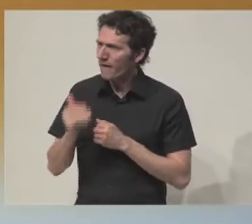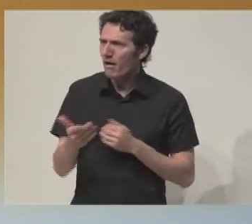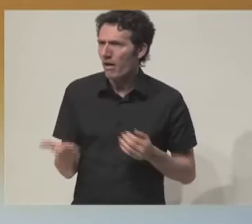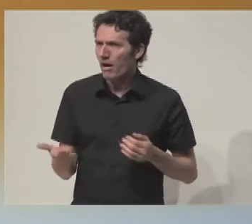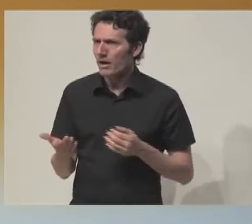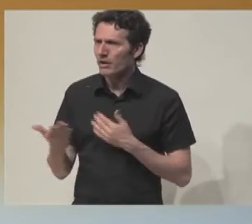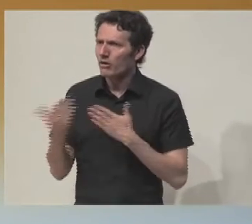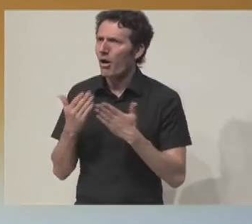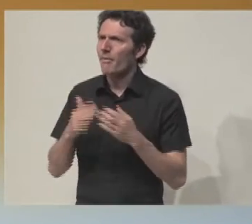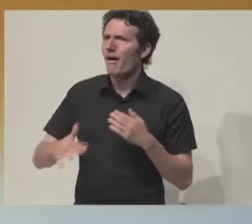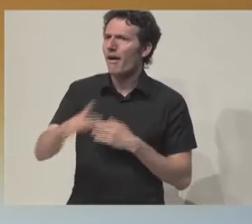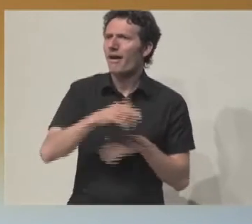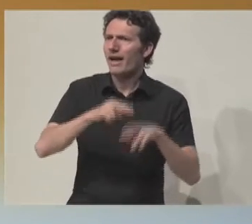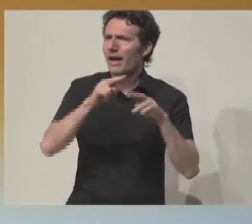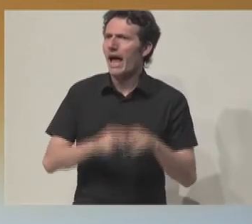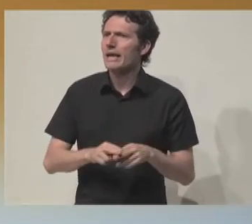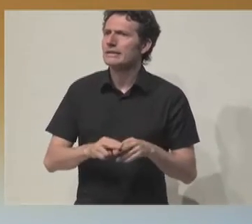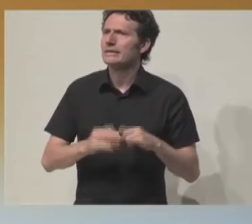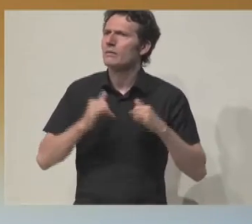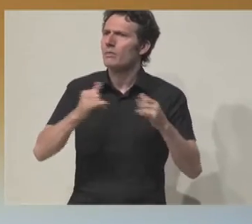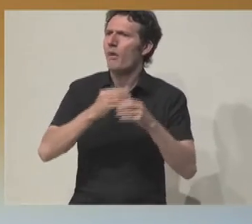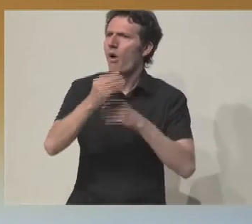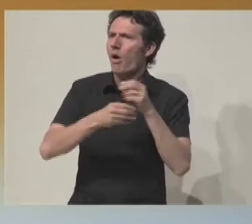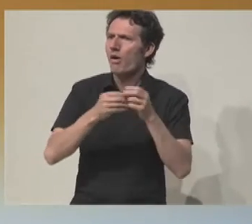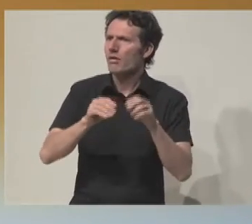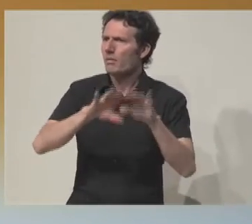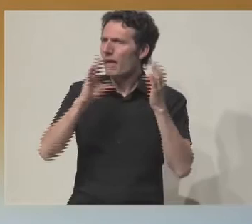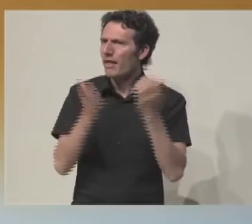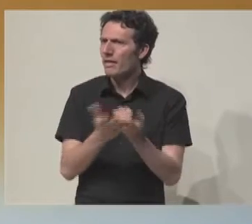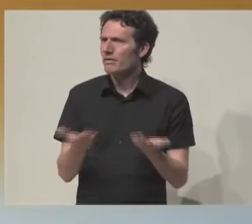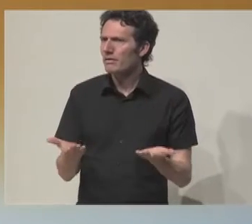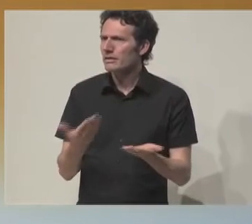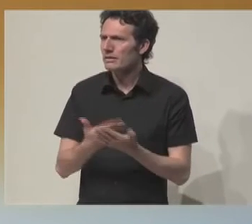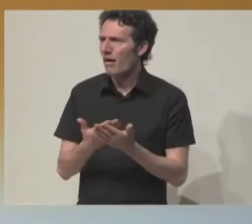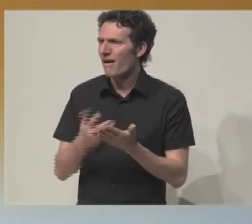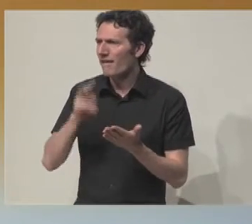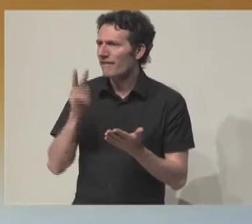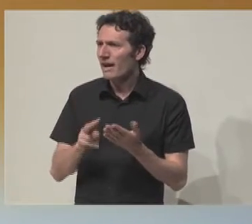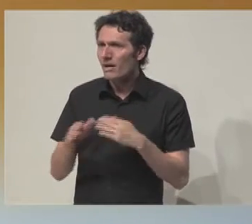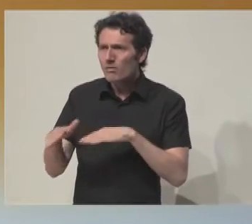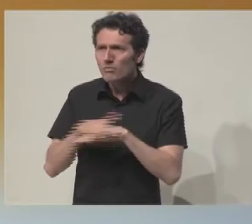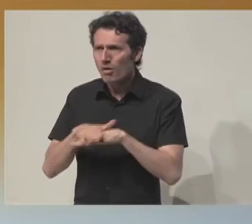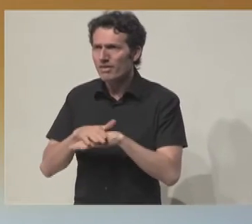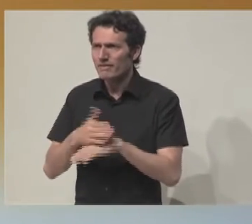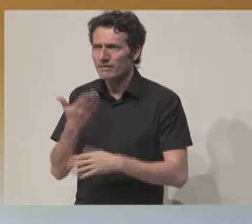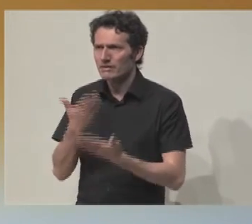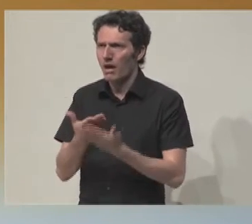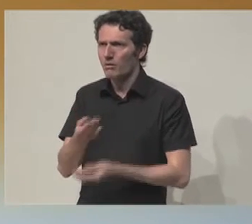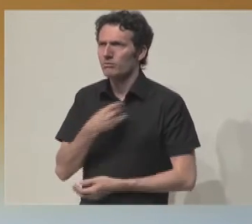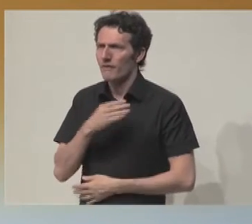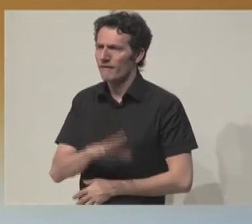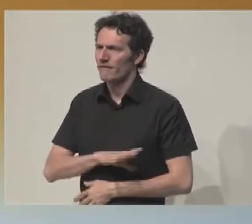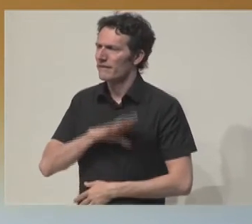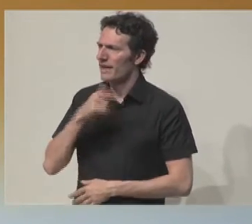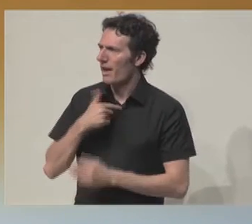le reste des puissances de la planète et ça n'est pas un mince motif de fierté que d'avoir ce temps d'avant